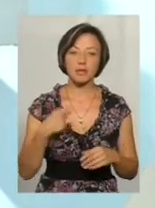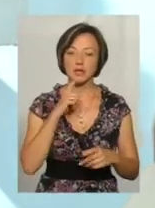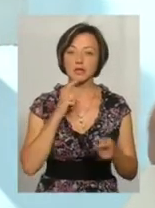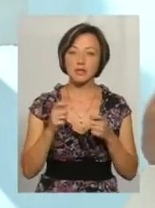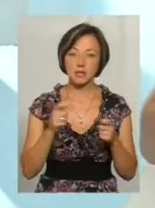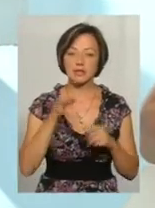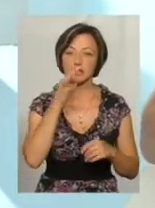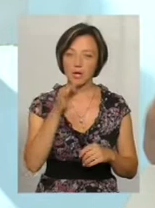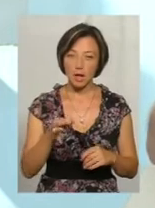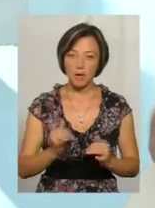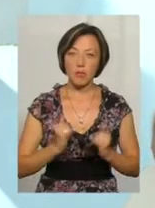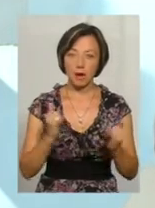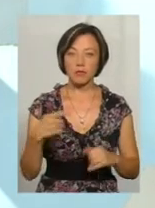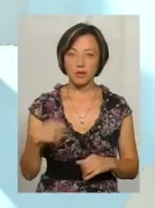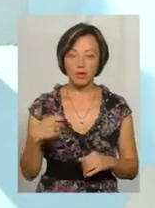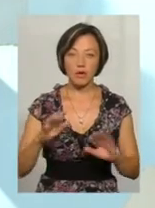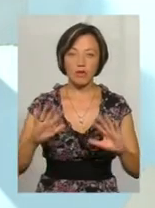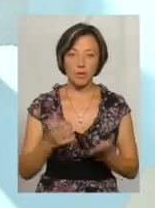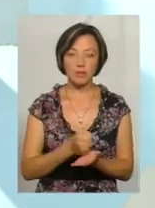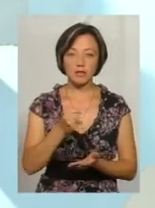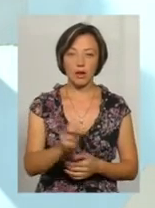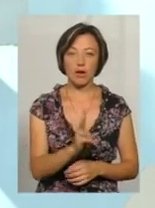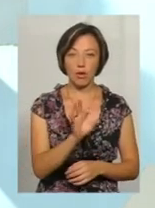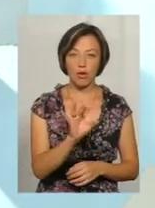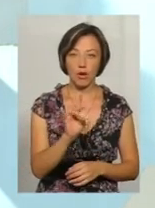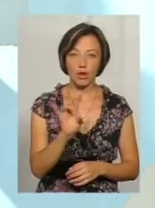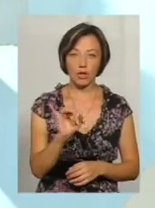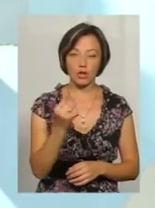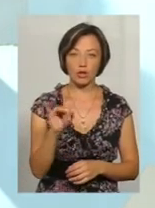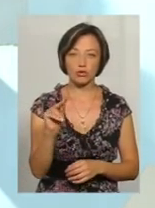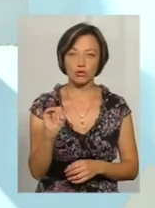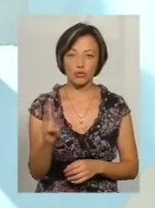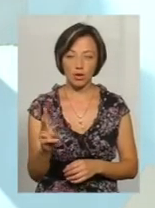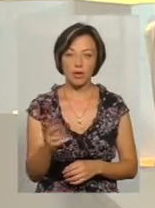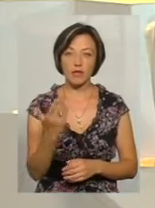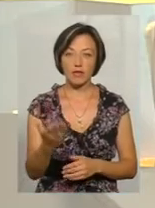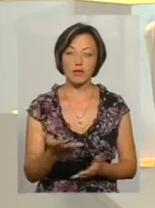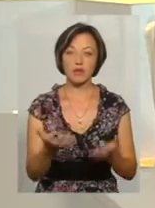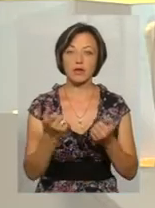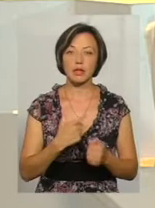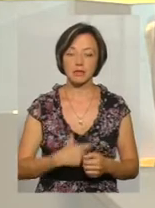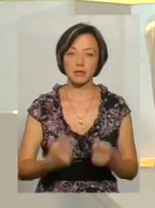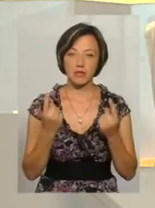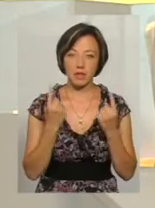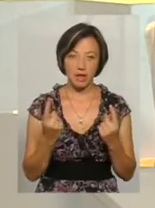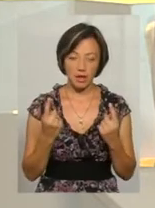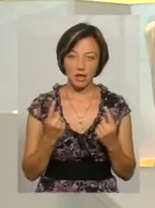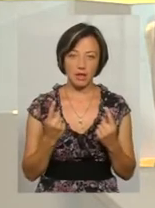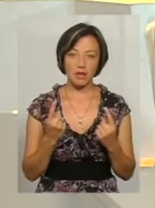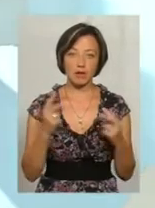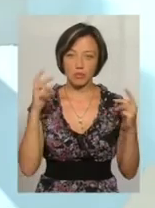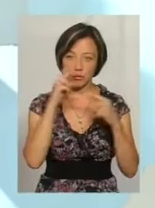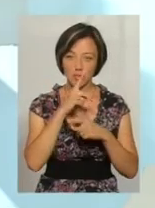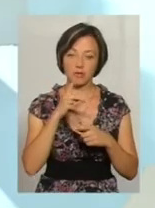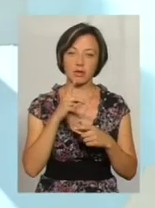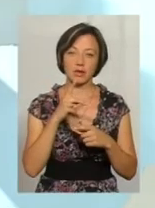Ми сказали, що пане президенте, в випадку призначення Олександра Куйнічука на посаду голови Хмельницької ОДА, ви берете на себе великі та неоправдані політичні